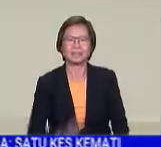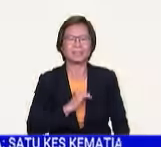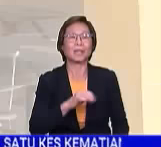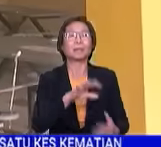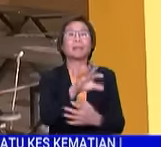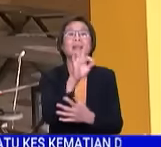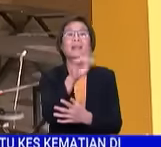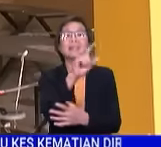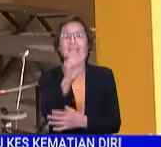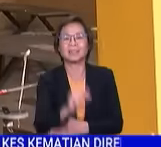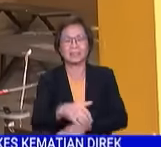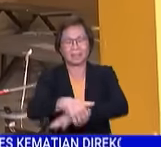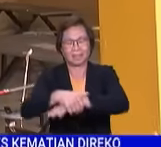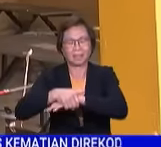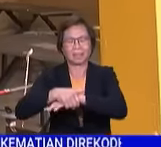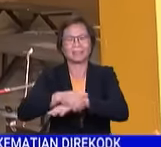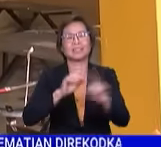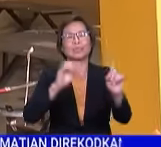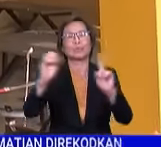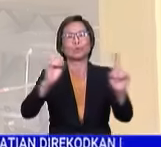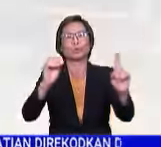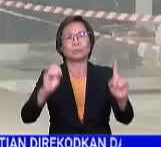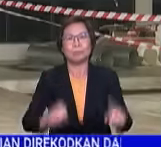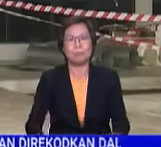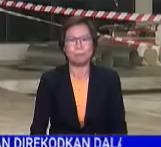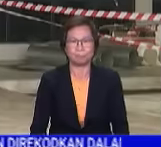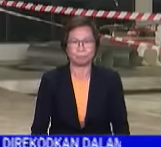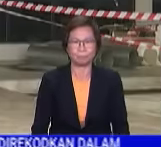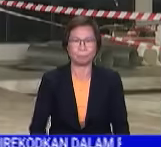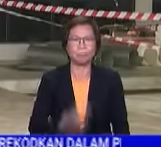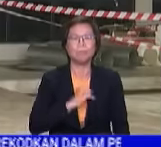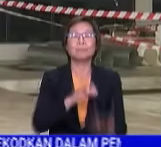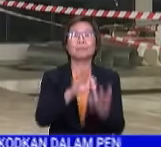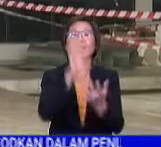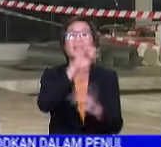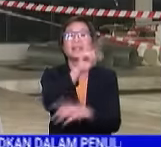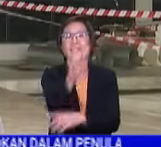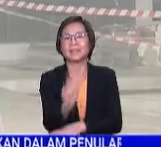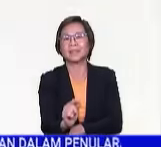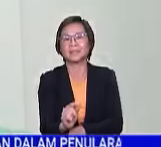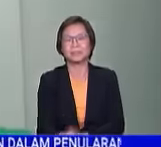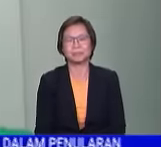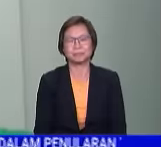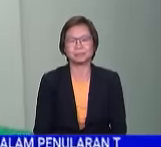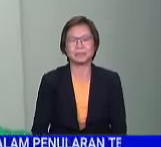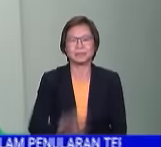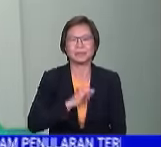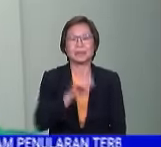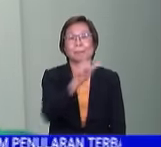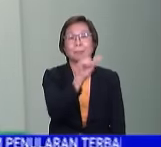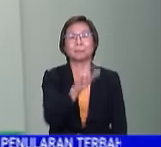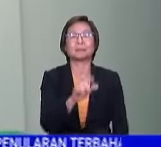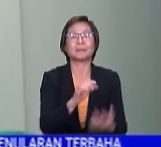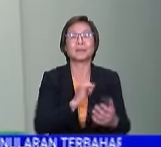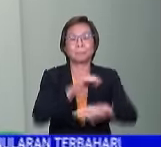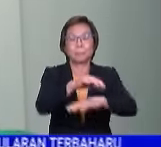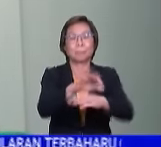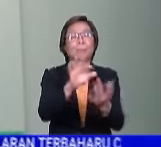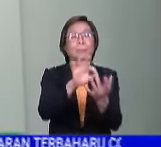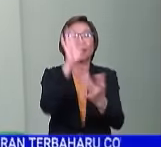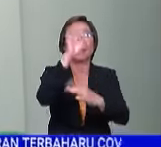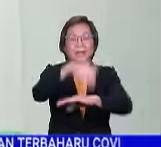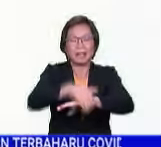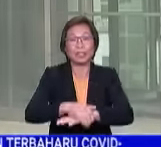Itali. England, 1-0. Saya pilih Itali. Saya pilih England untuk